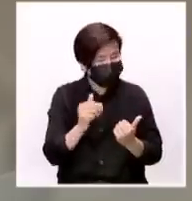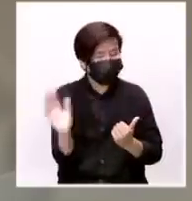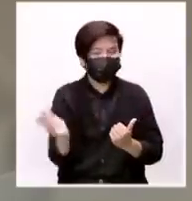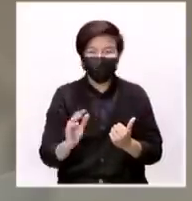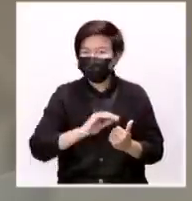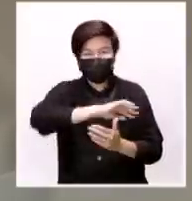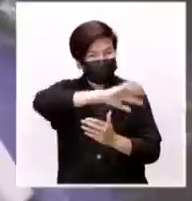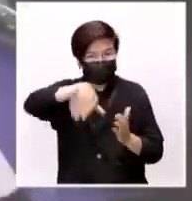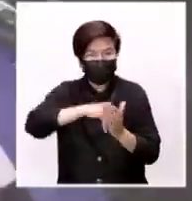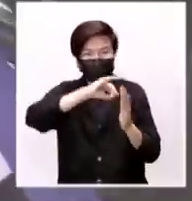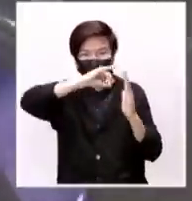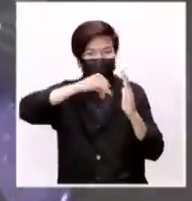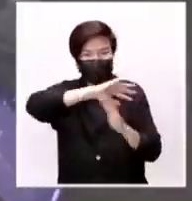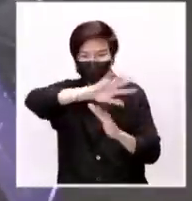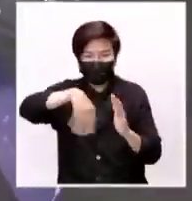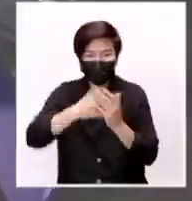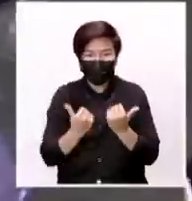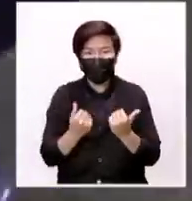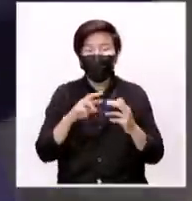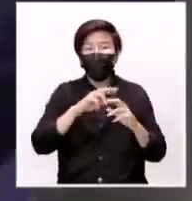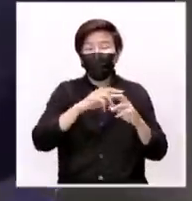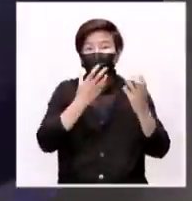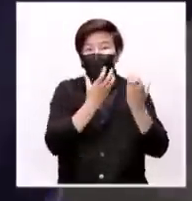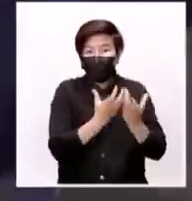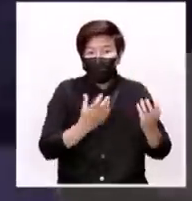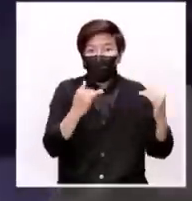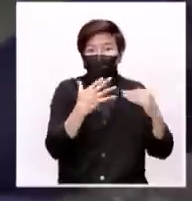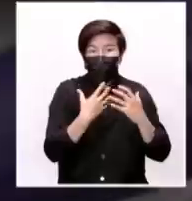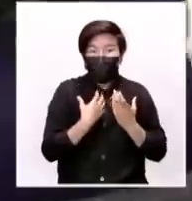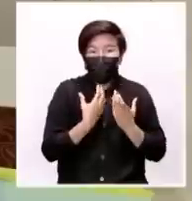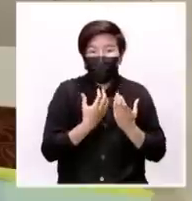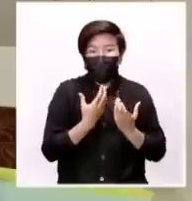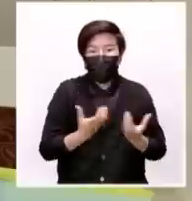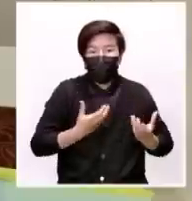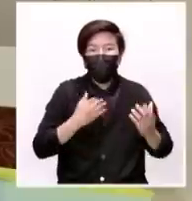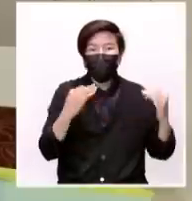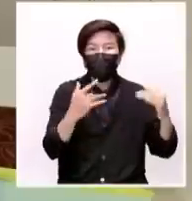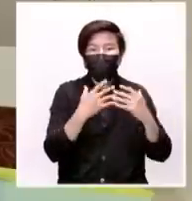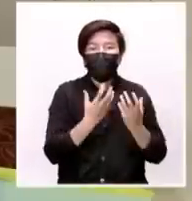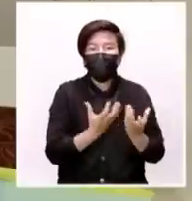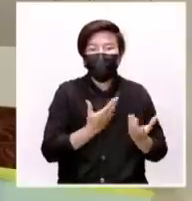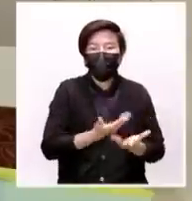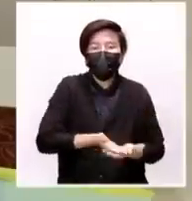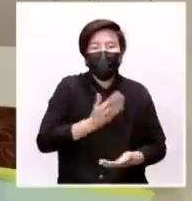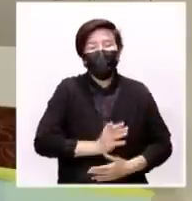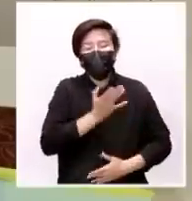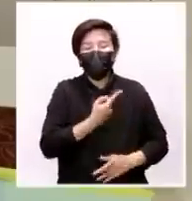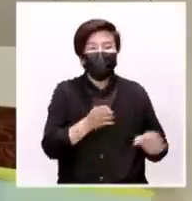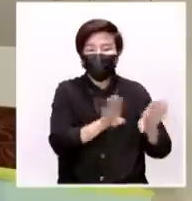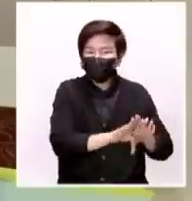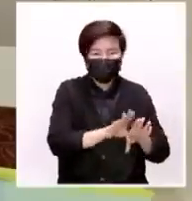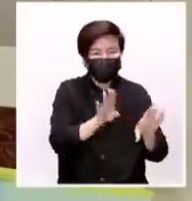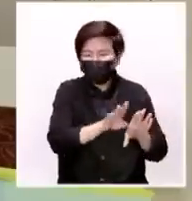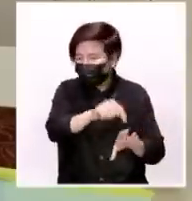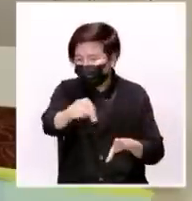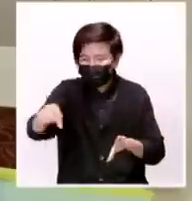ะคะแล้วก็สั่งปิดสถานที่เสี่ยงสูงอย่างเช่นห้างสรรพสินค้าดังอย่างเช่นซูเรีย KLCC นะคะ Pavilion Mid Valley